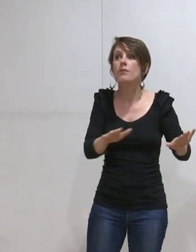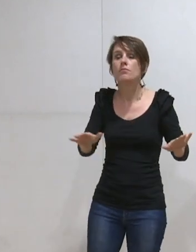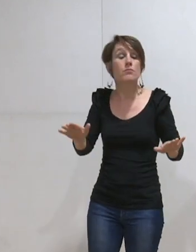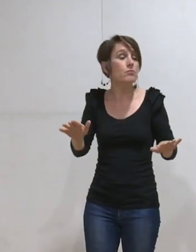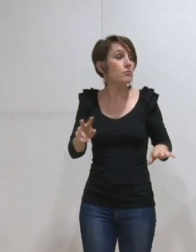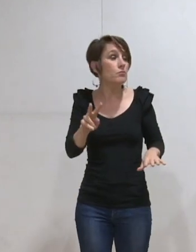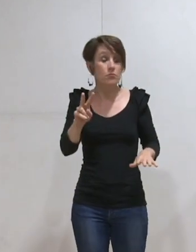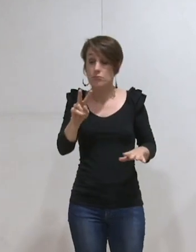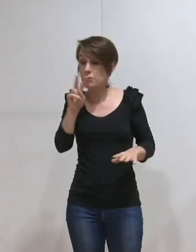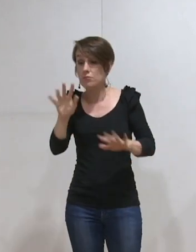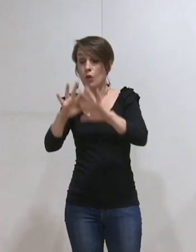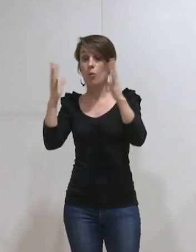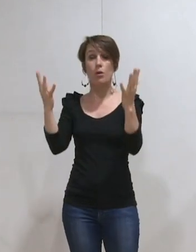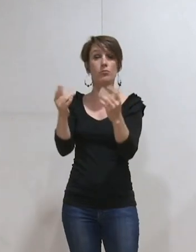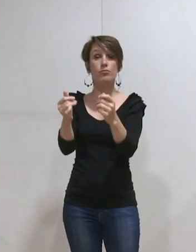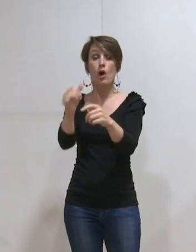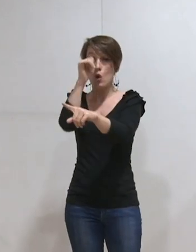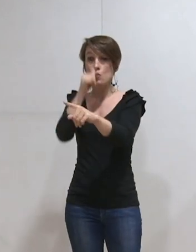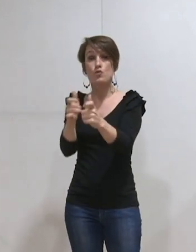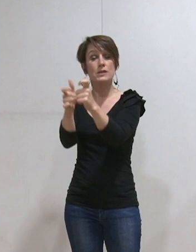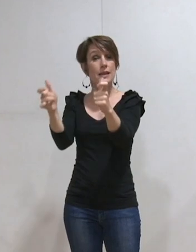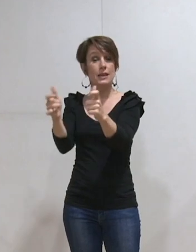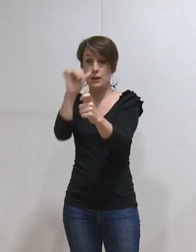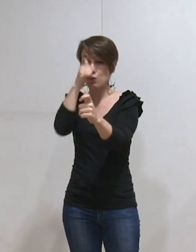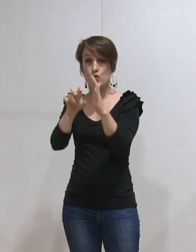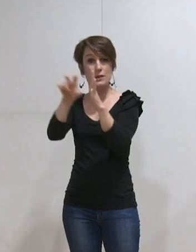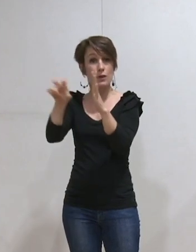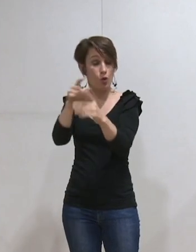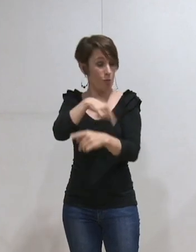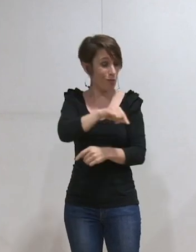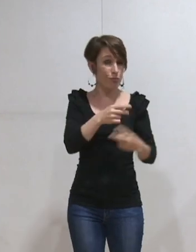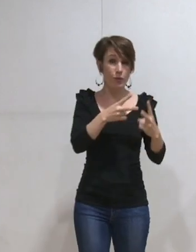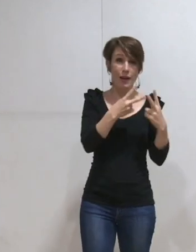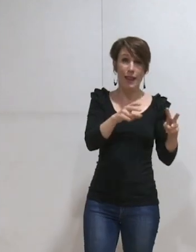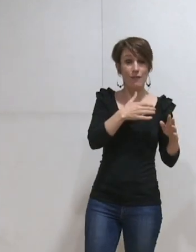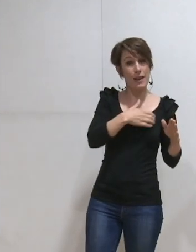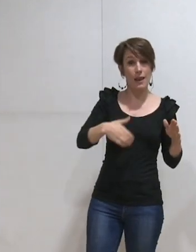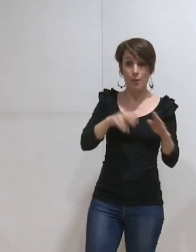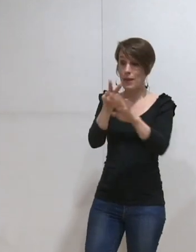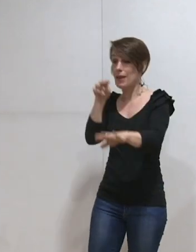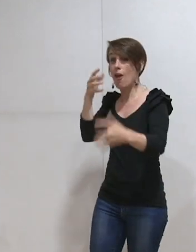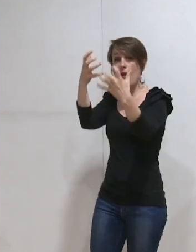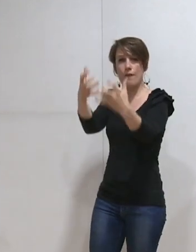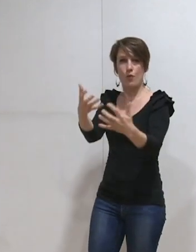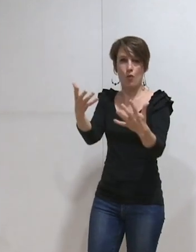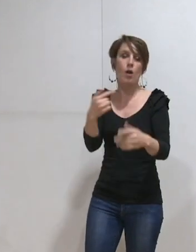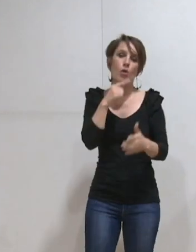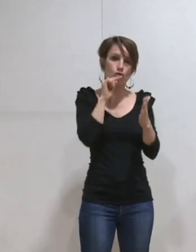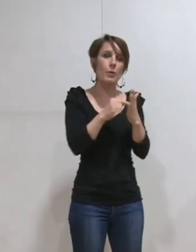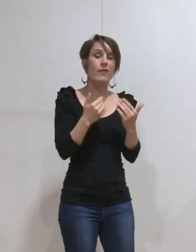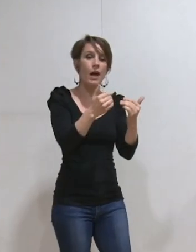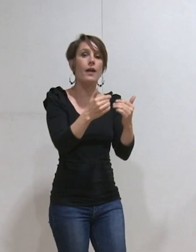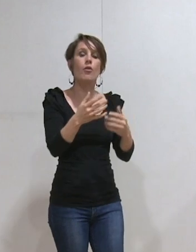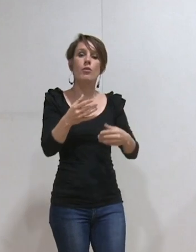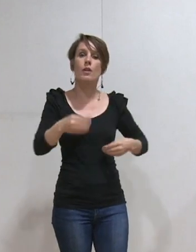musée je préférais attendre que le conservateur nous quitte pour ne pas le mettre en difficulté c'est